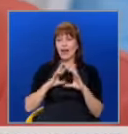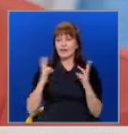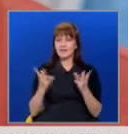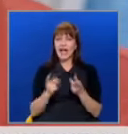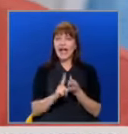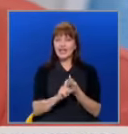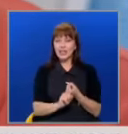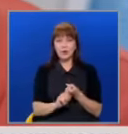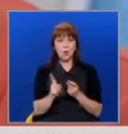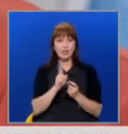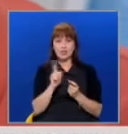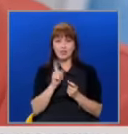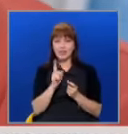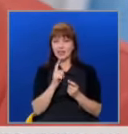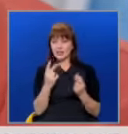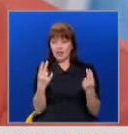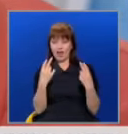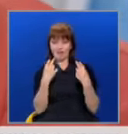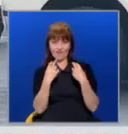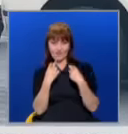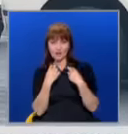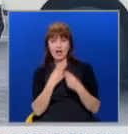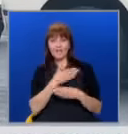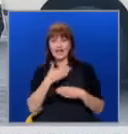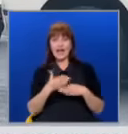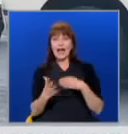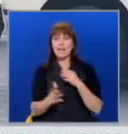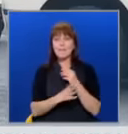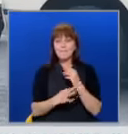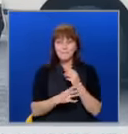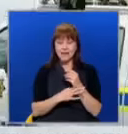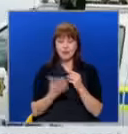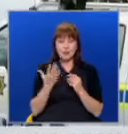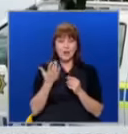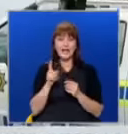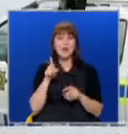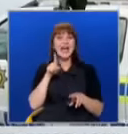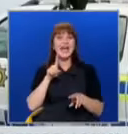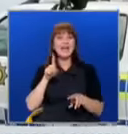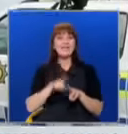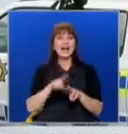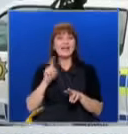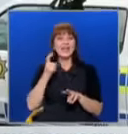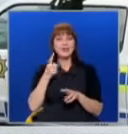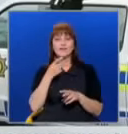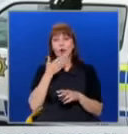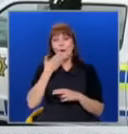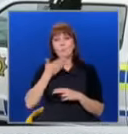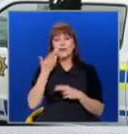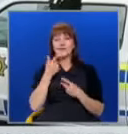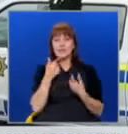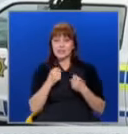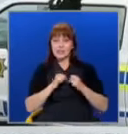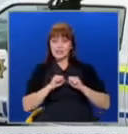Кърун никога не е бил толкова видим, колкото след края на март, когато бившият главен прокурор Иван Гешев го обяви за заплаха. Тогава